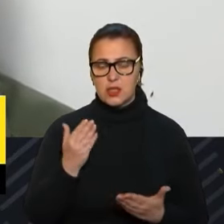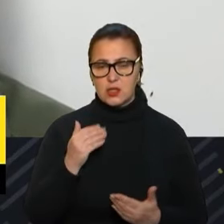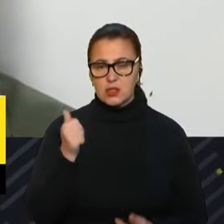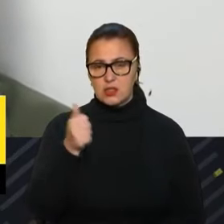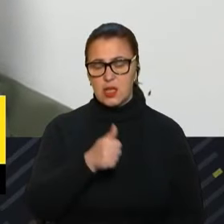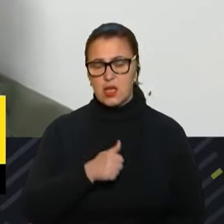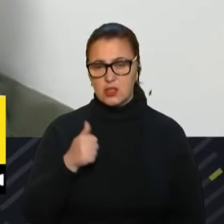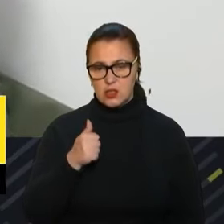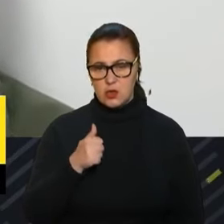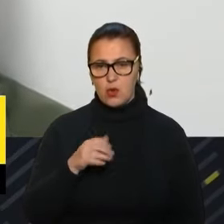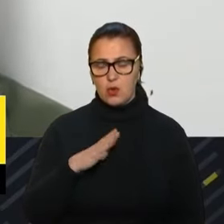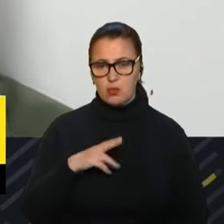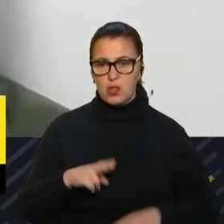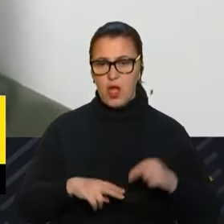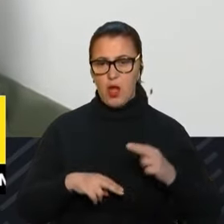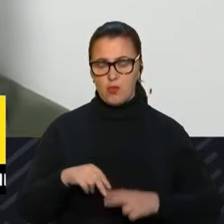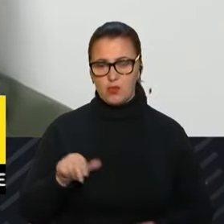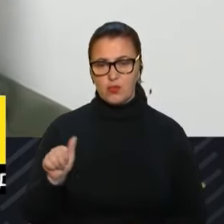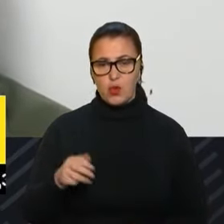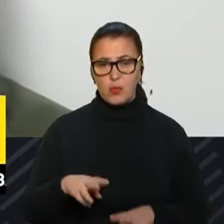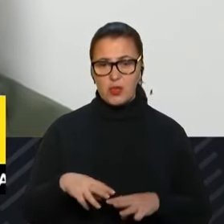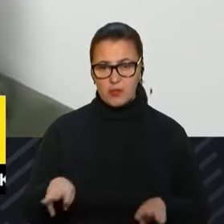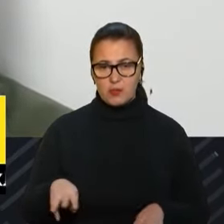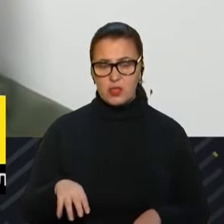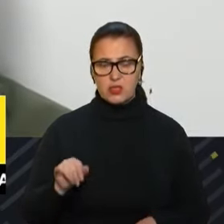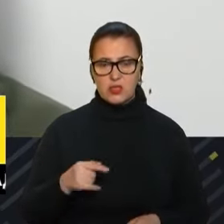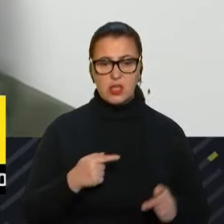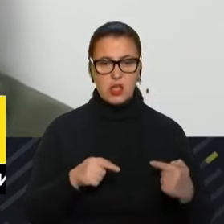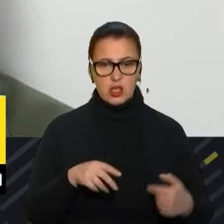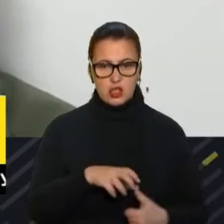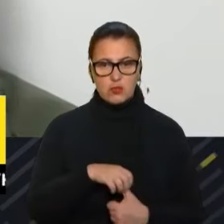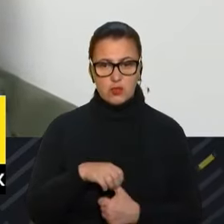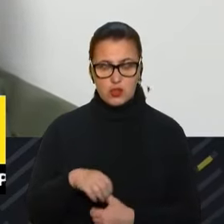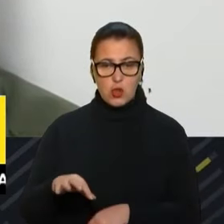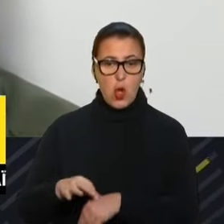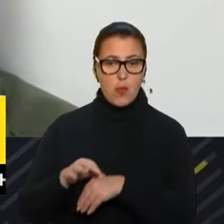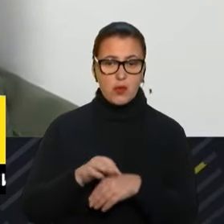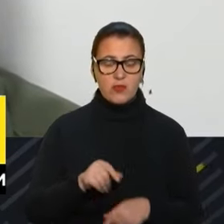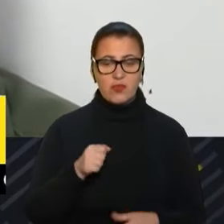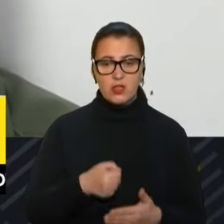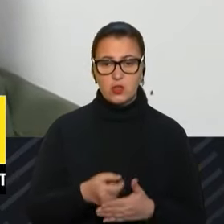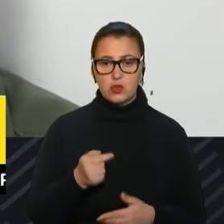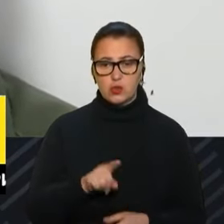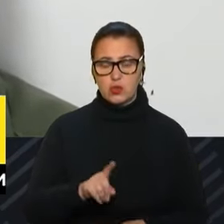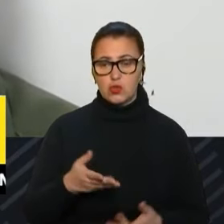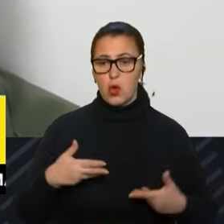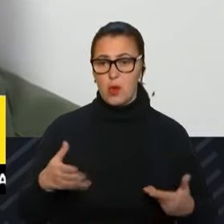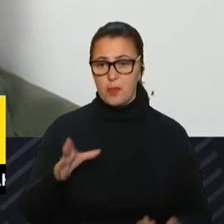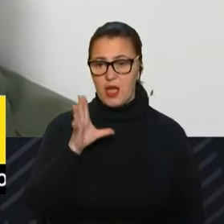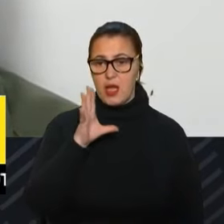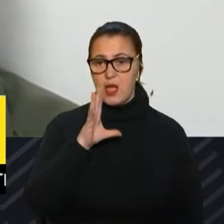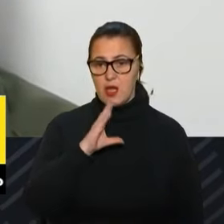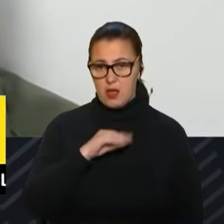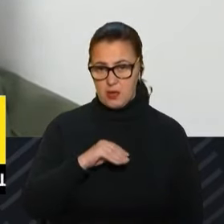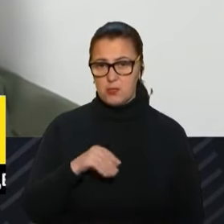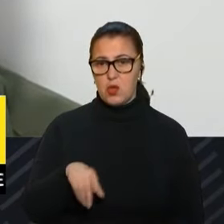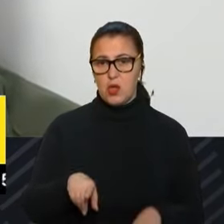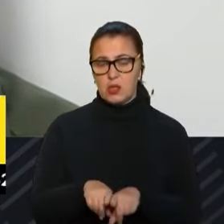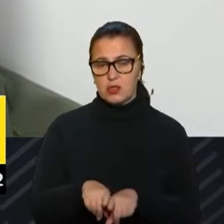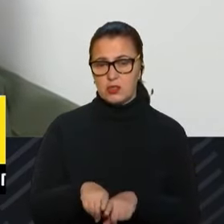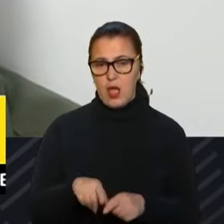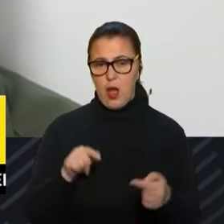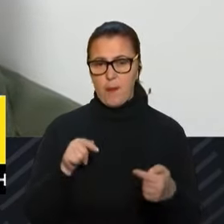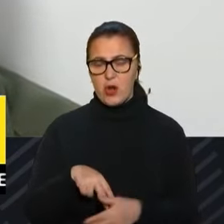премьер-министром Нетаньяху и другими правительствами, она привела к тому, что мы сумели вот таким образом противостоять